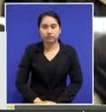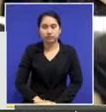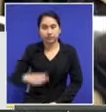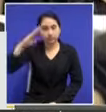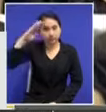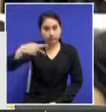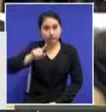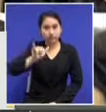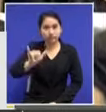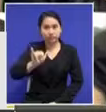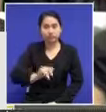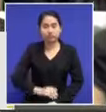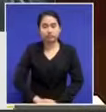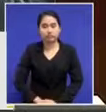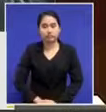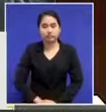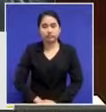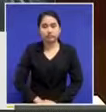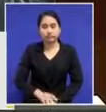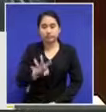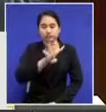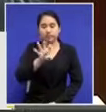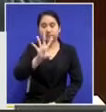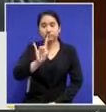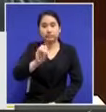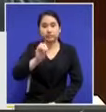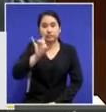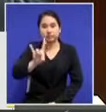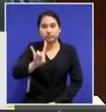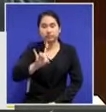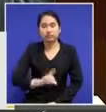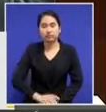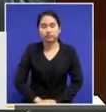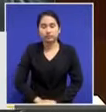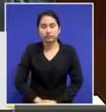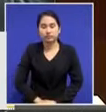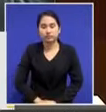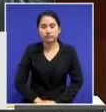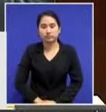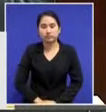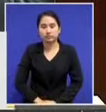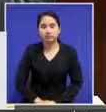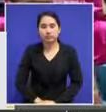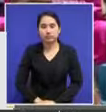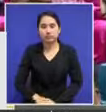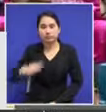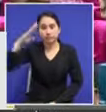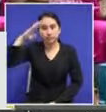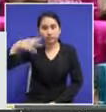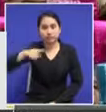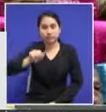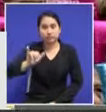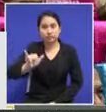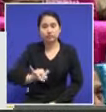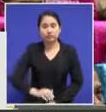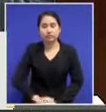เอกประยุทธ์จันทร์โอชาครับ 488นายวิเชียรชวลิต พลเอกประยุทธ์จันทร์โ